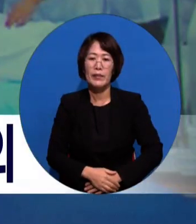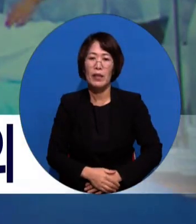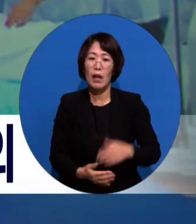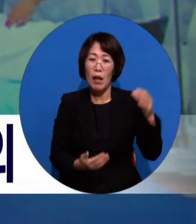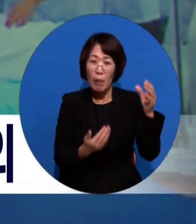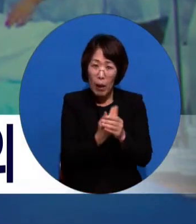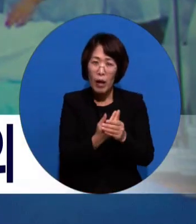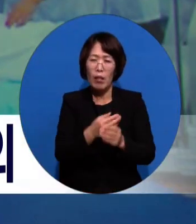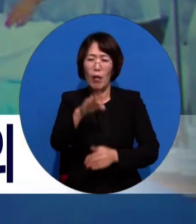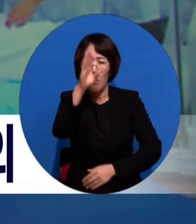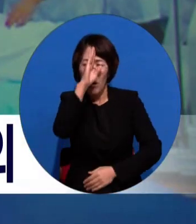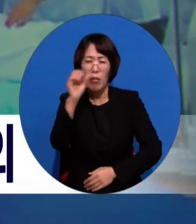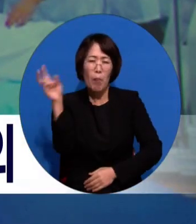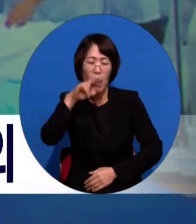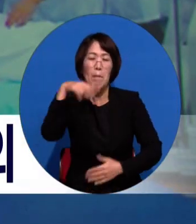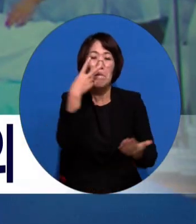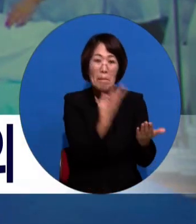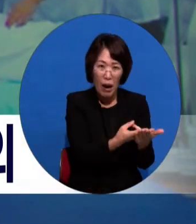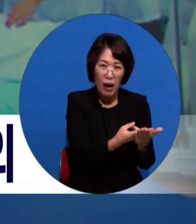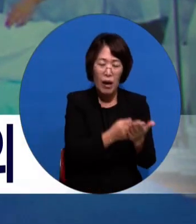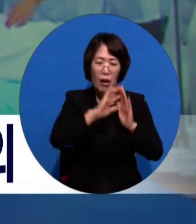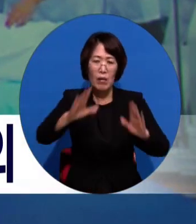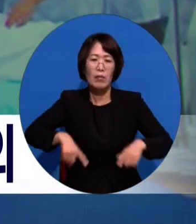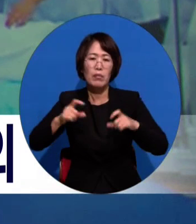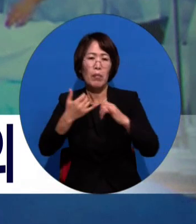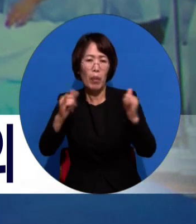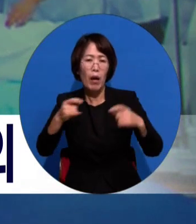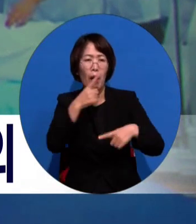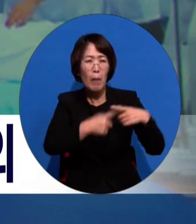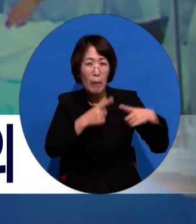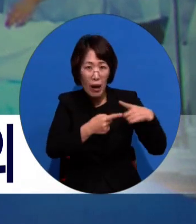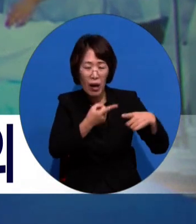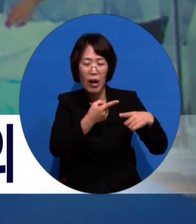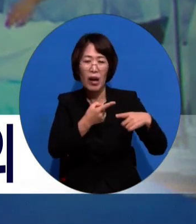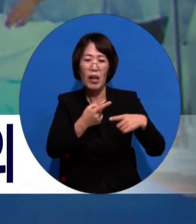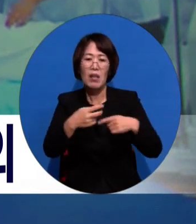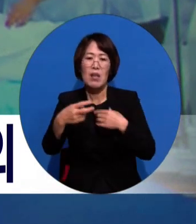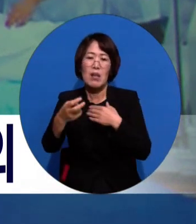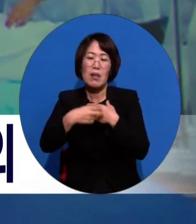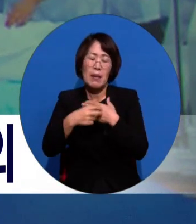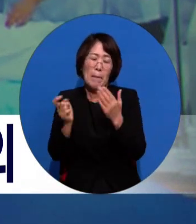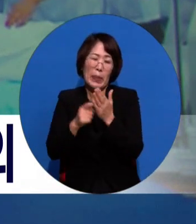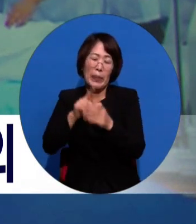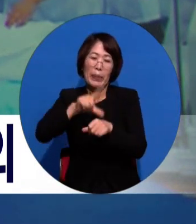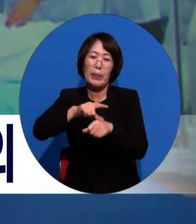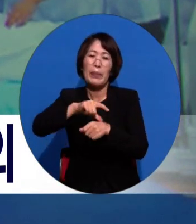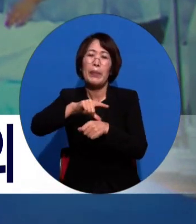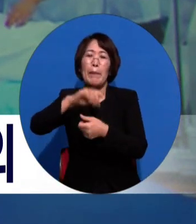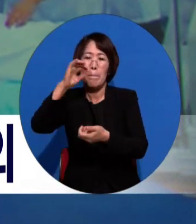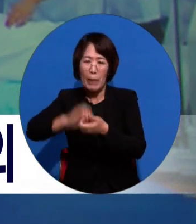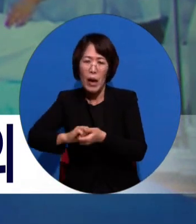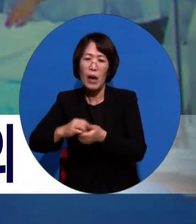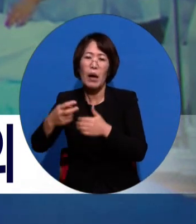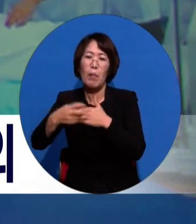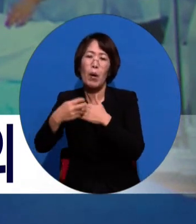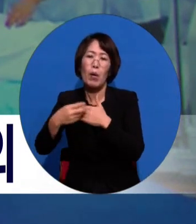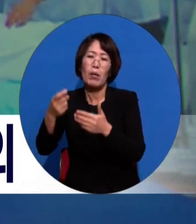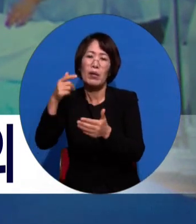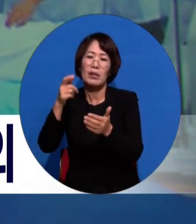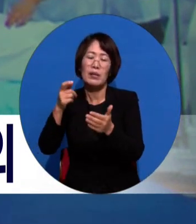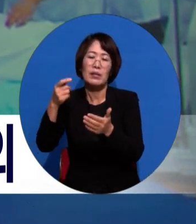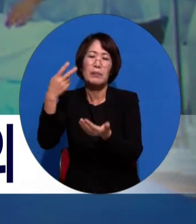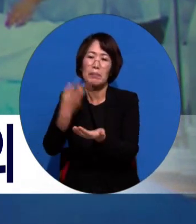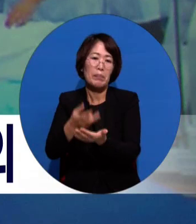사고나 질병으로 갑자기 쓰러졌을 경우 전남 도민 절반은 골든타임 안에 응급실에서 치료를 받지 못하고